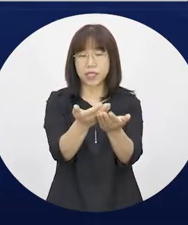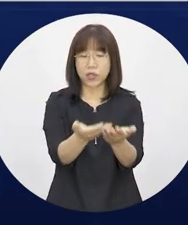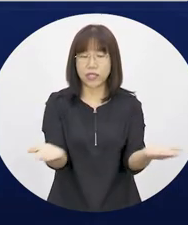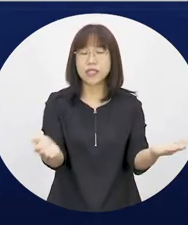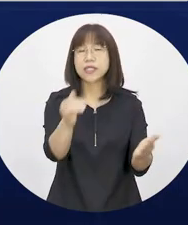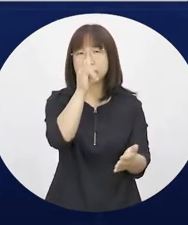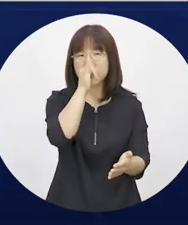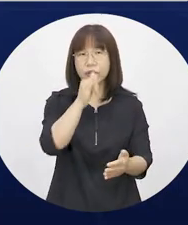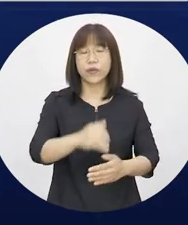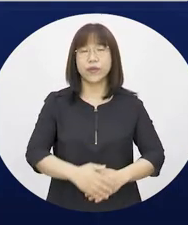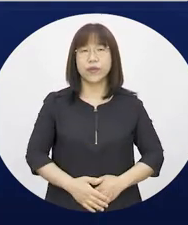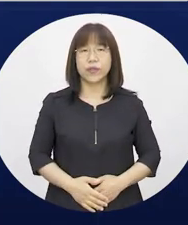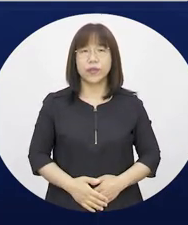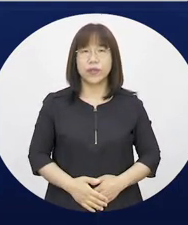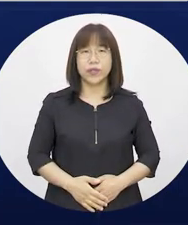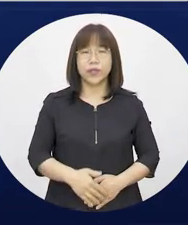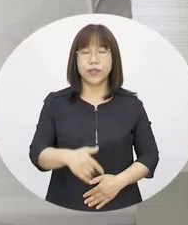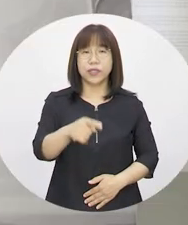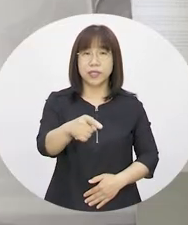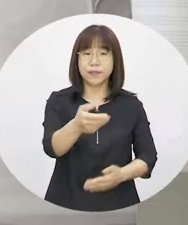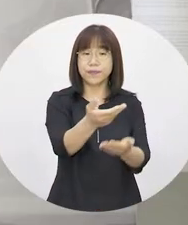6일까지 개최됩니다.